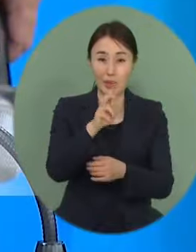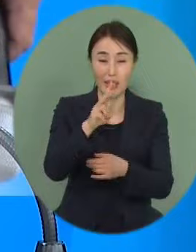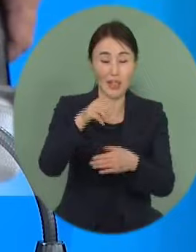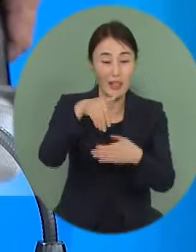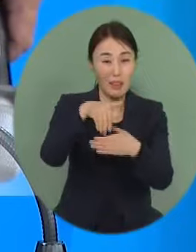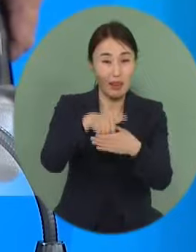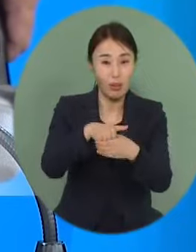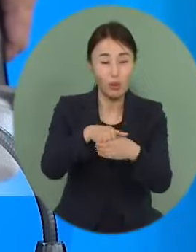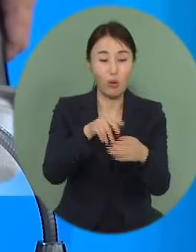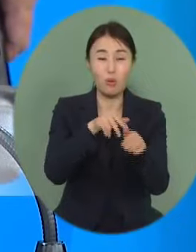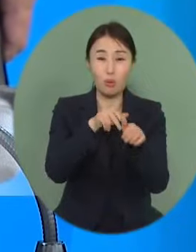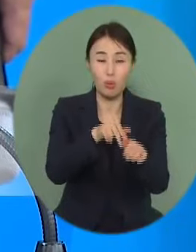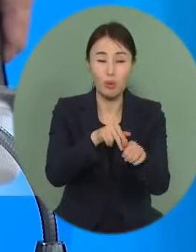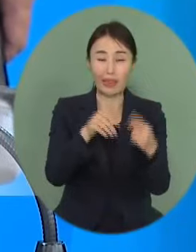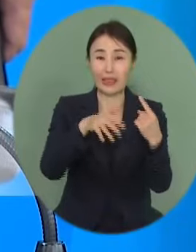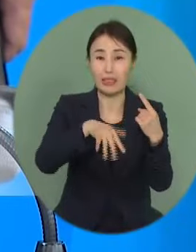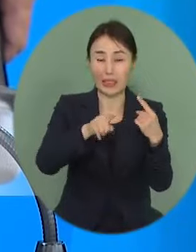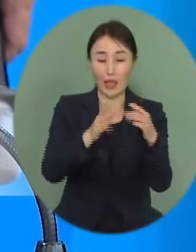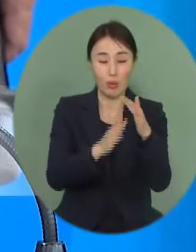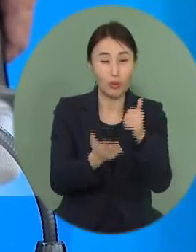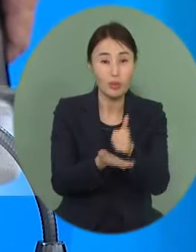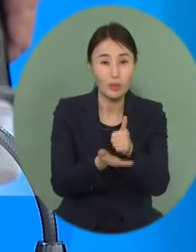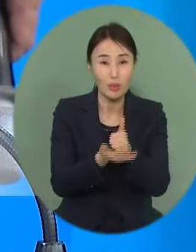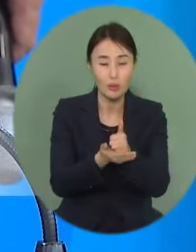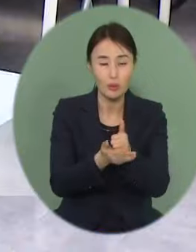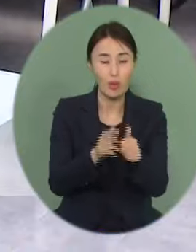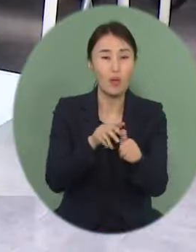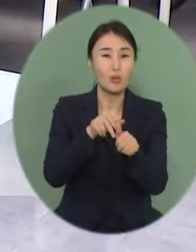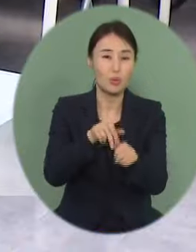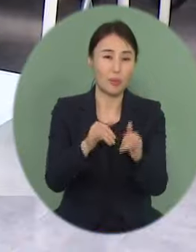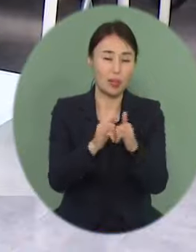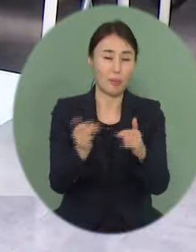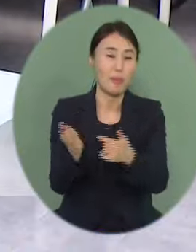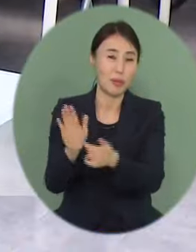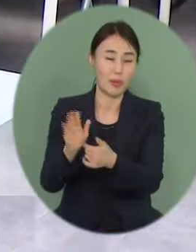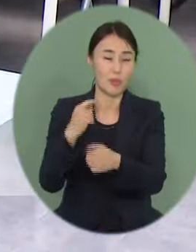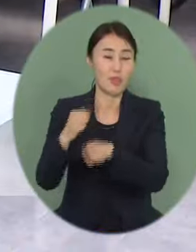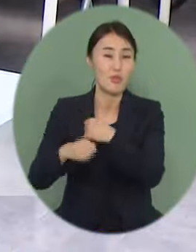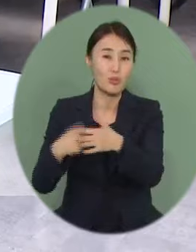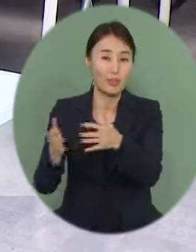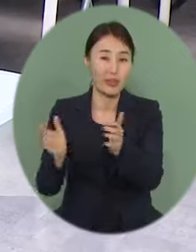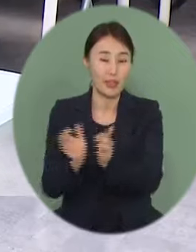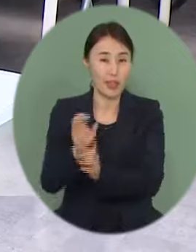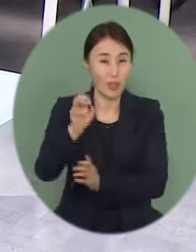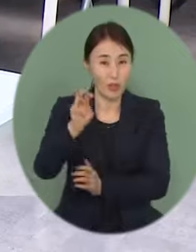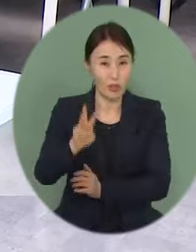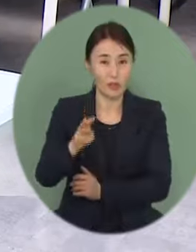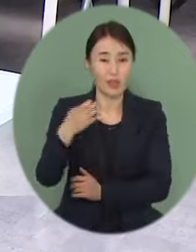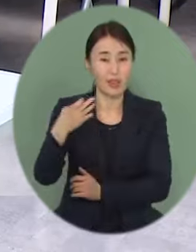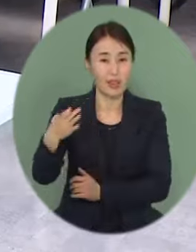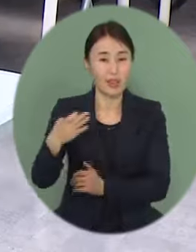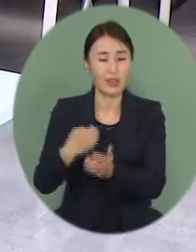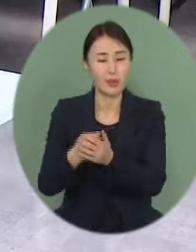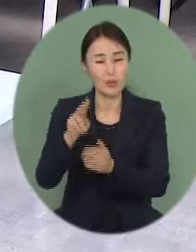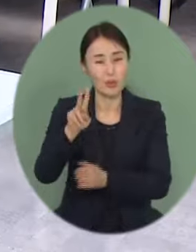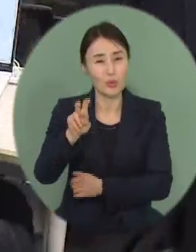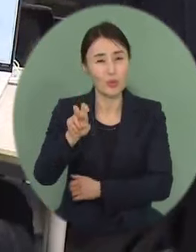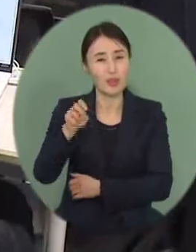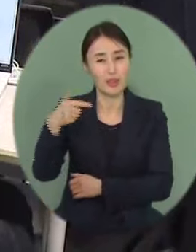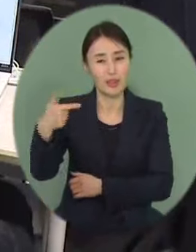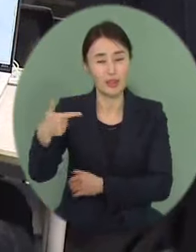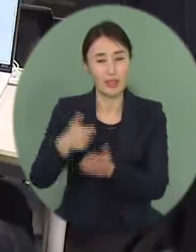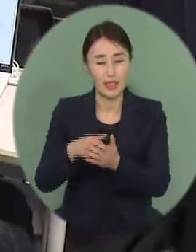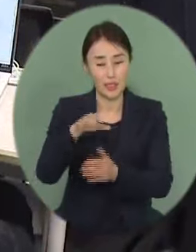후보자의 1차 공천 심사결과를 발표한 더불어민주당를 포함한 14개 26개 지역구에